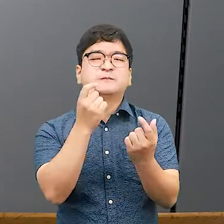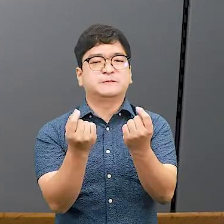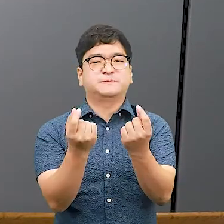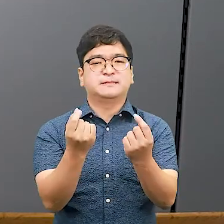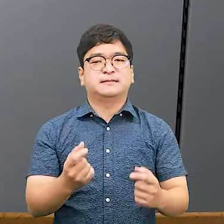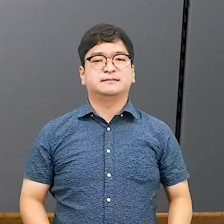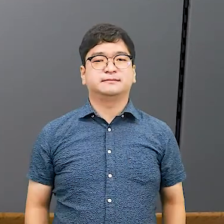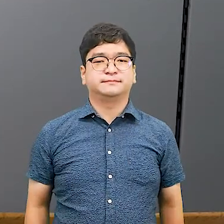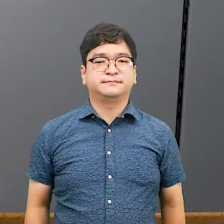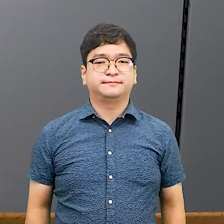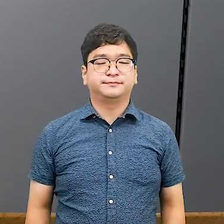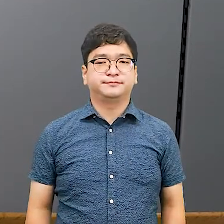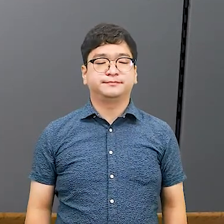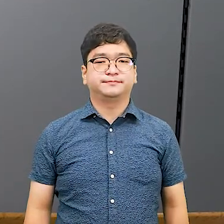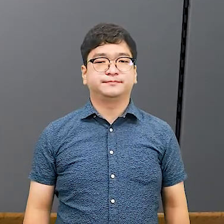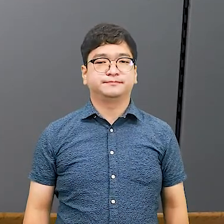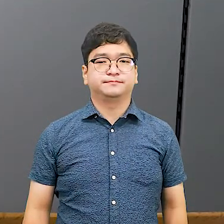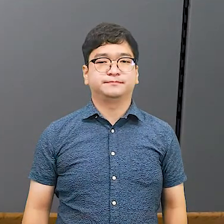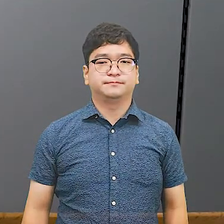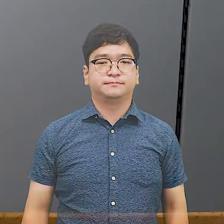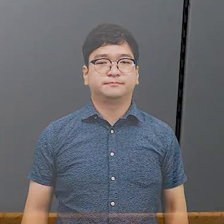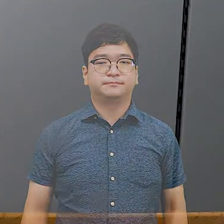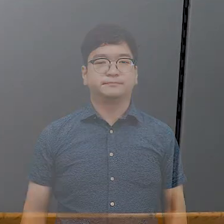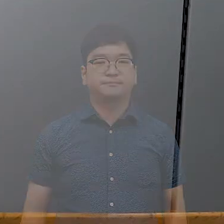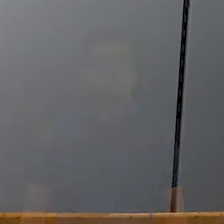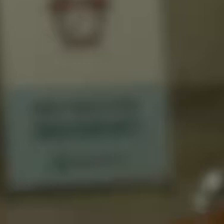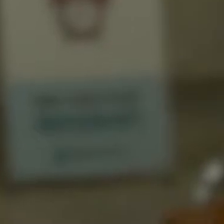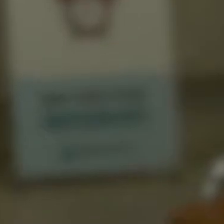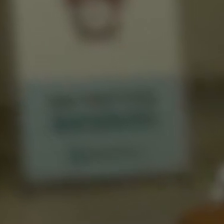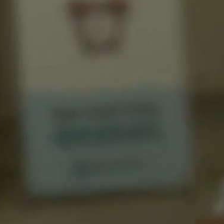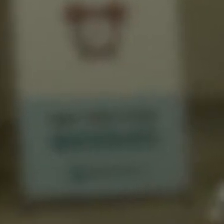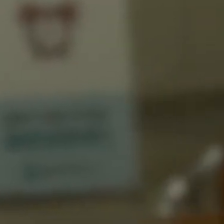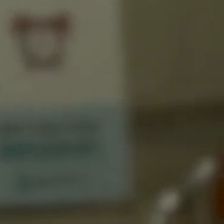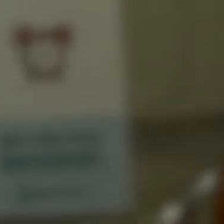더 개선됐으면 좋겠습니다.